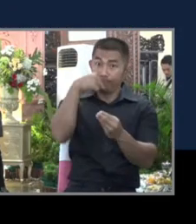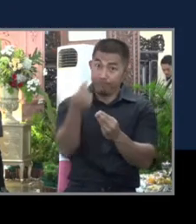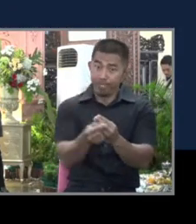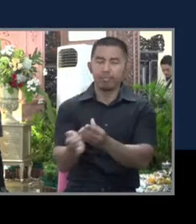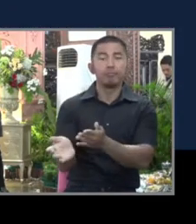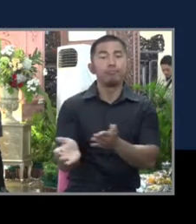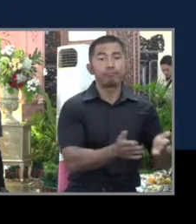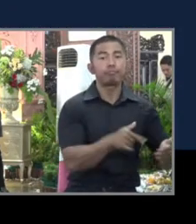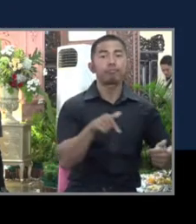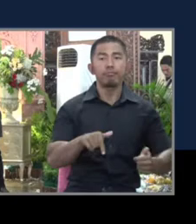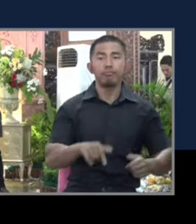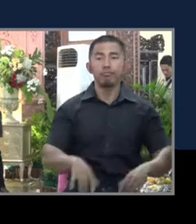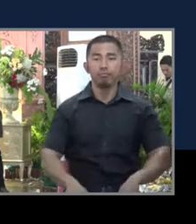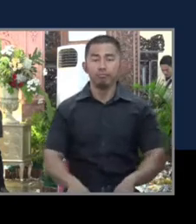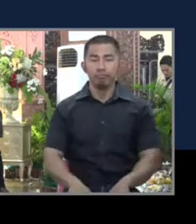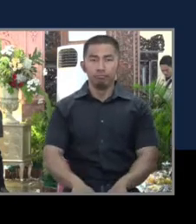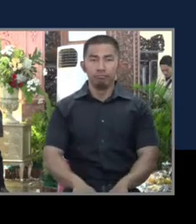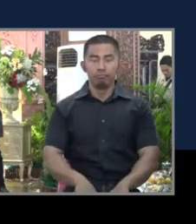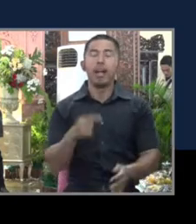Nah ini,